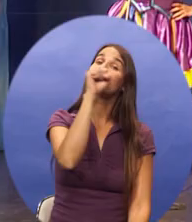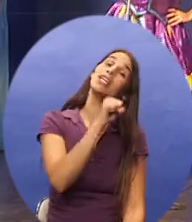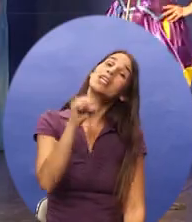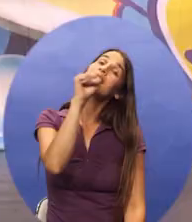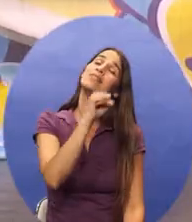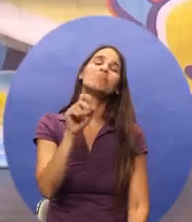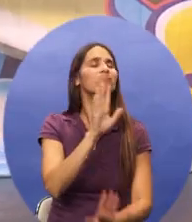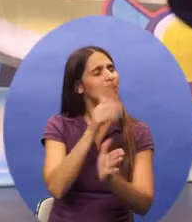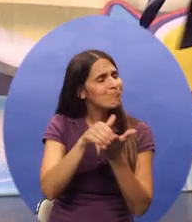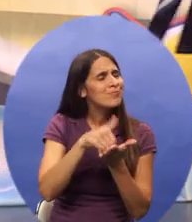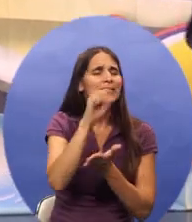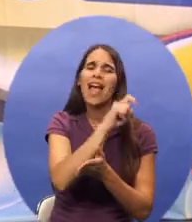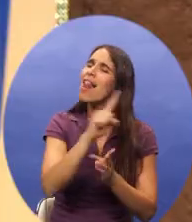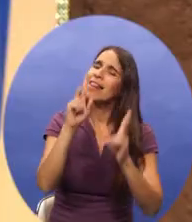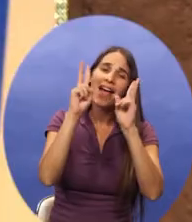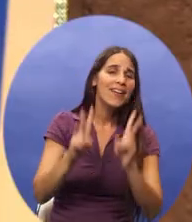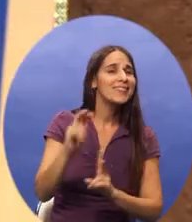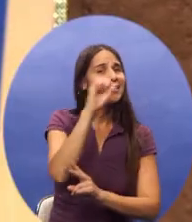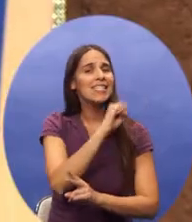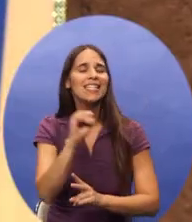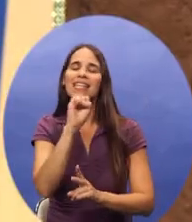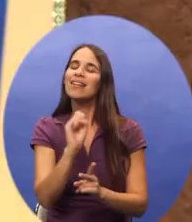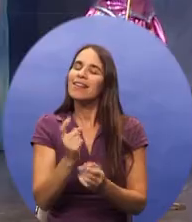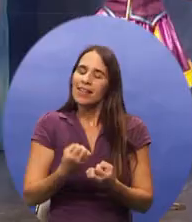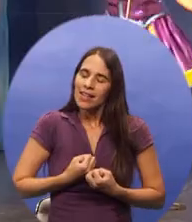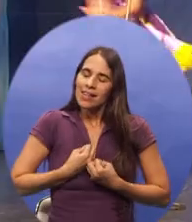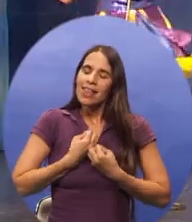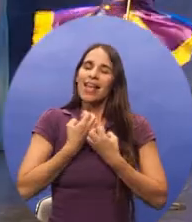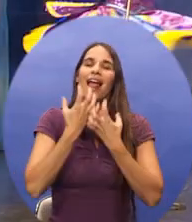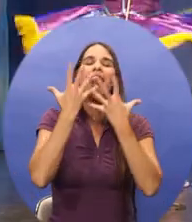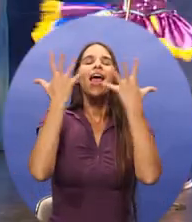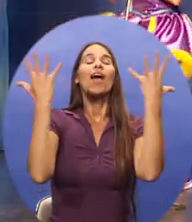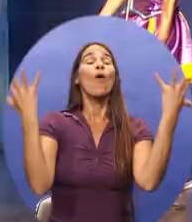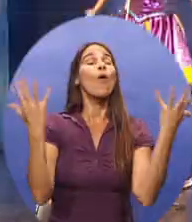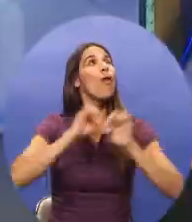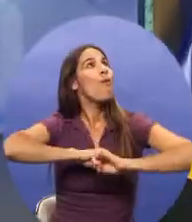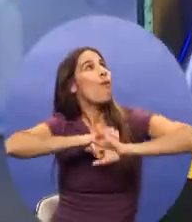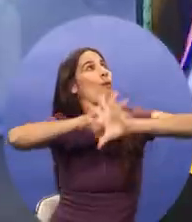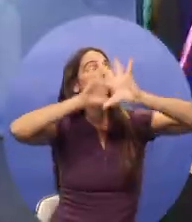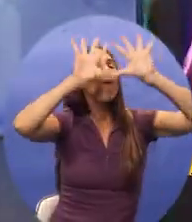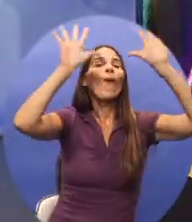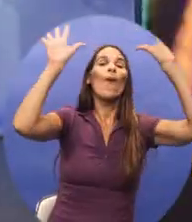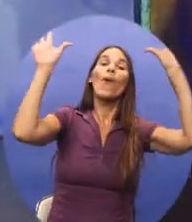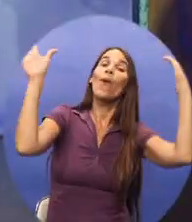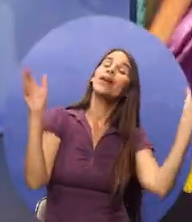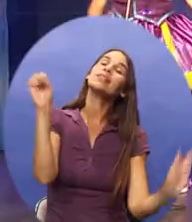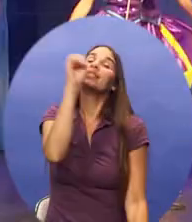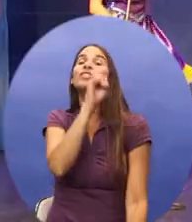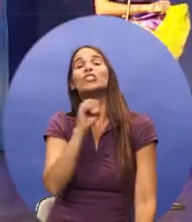שיר שיר שיר, אל תפסיק לשיר, תגלה את הכל ותפיץ אור